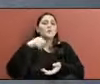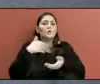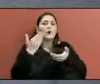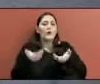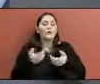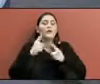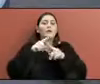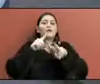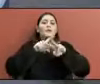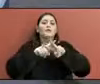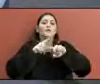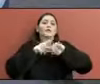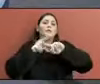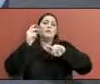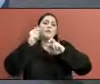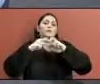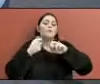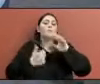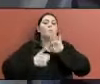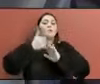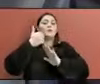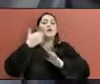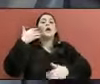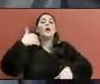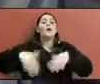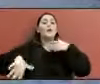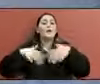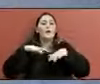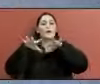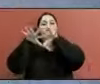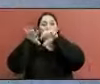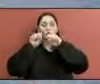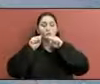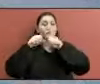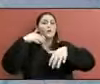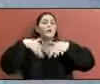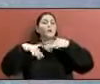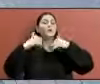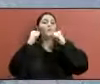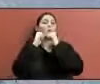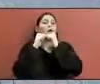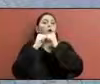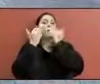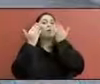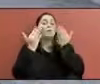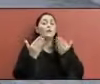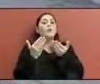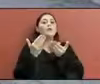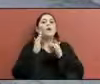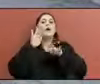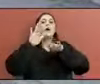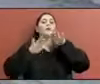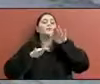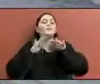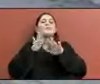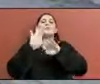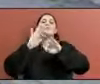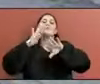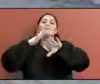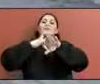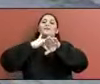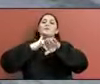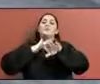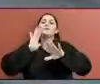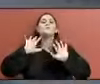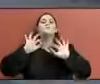Tahir Başkanım bize dedi ki engellileri alacaksınız. Engellilerle birlikte adım adım kenti